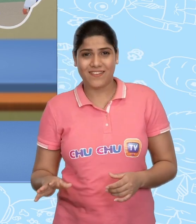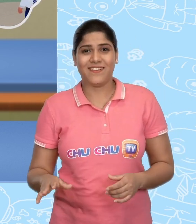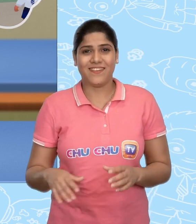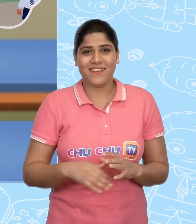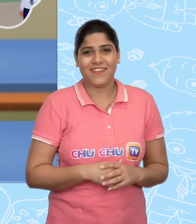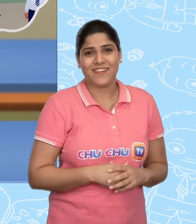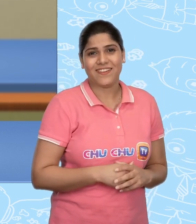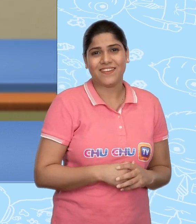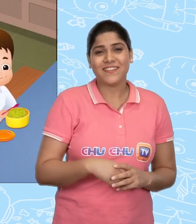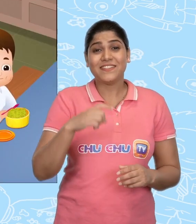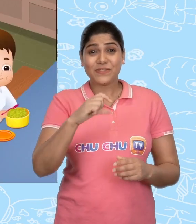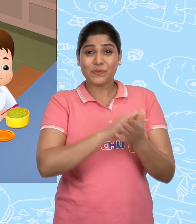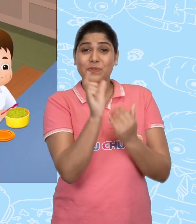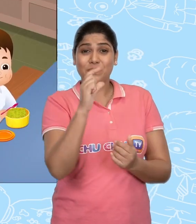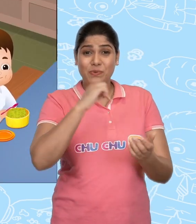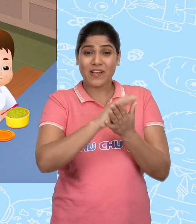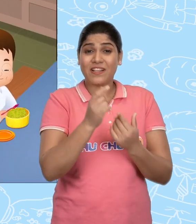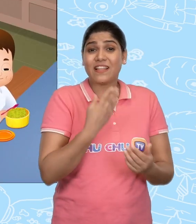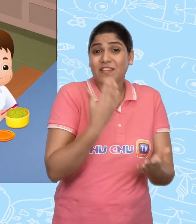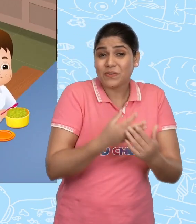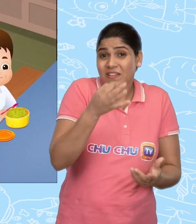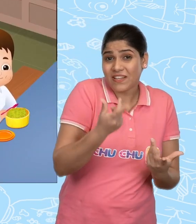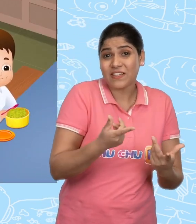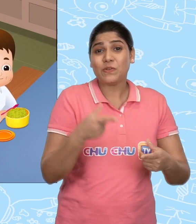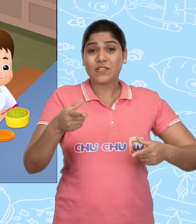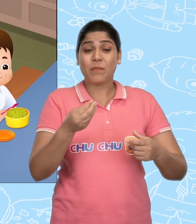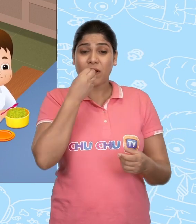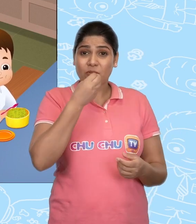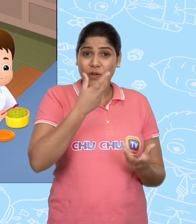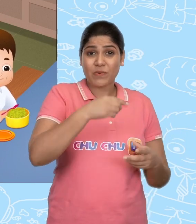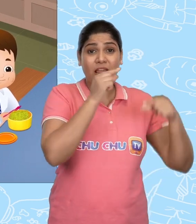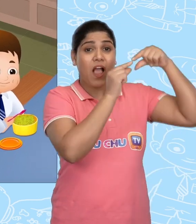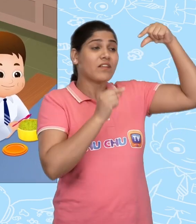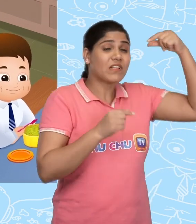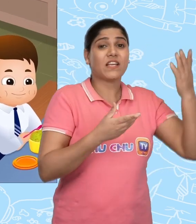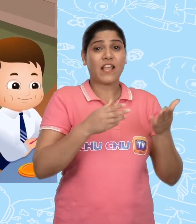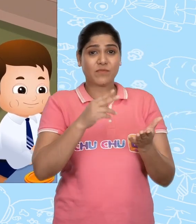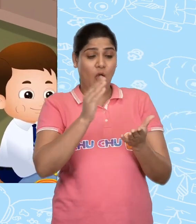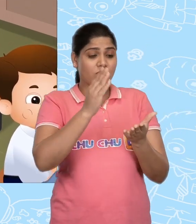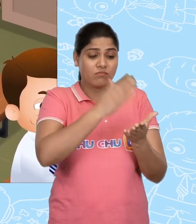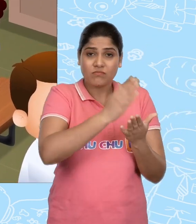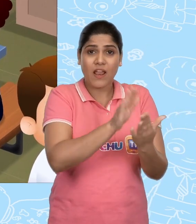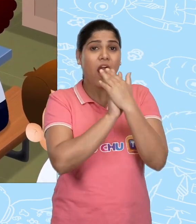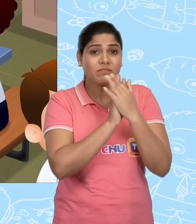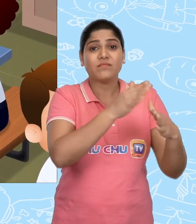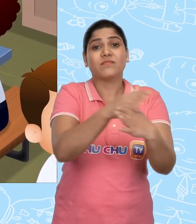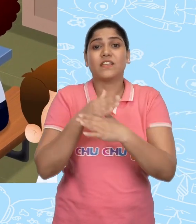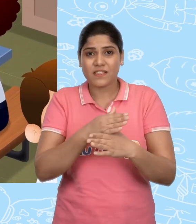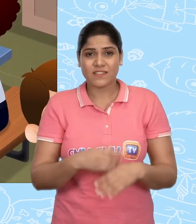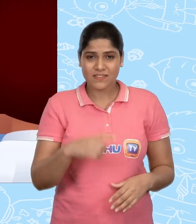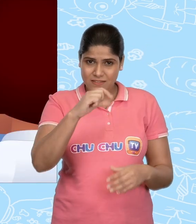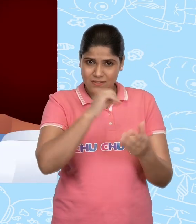माफ कर दिया था। चूचू का शुक्रिया करने के लिए उसने उसके साथ अपने अंगूर और सैंडविच भी शेयर